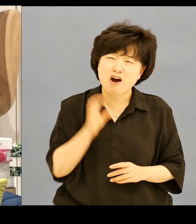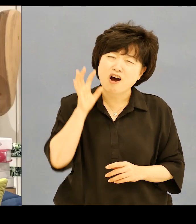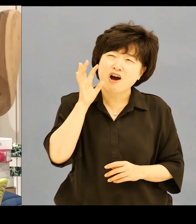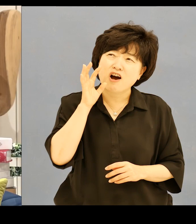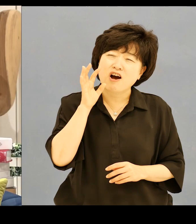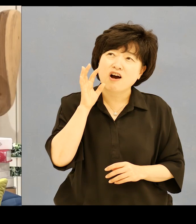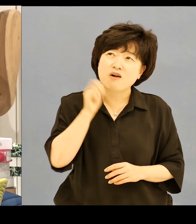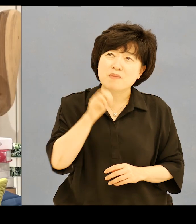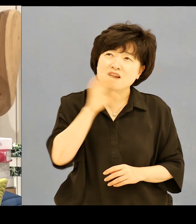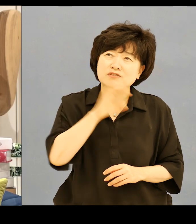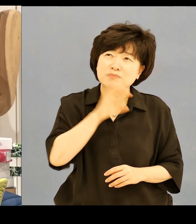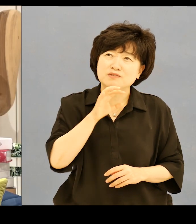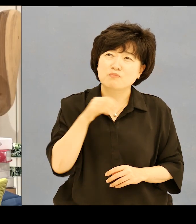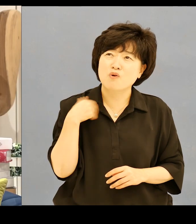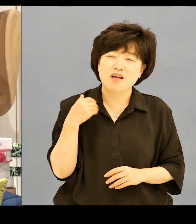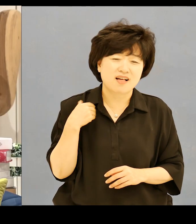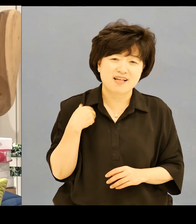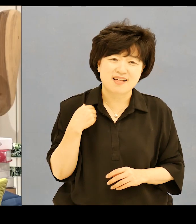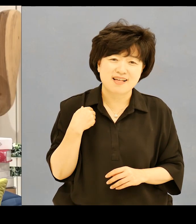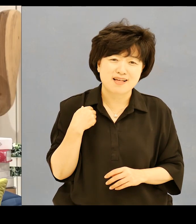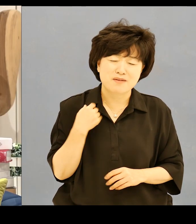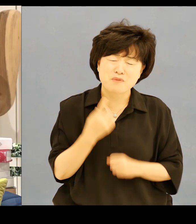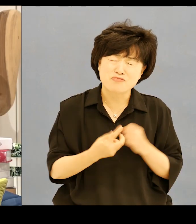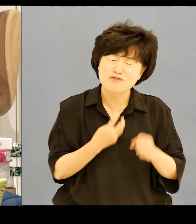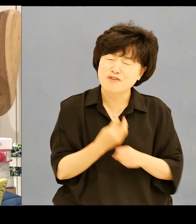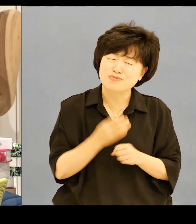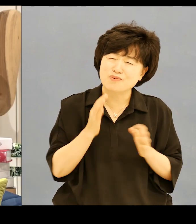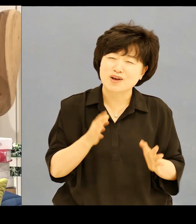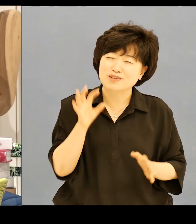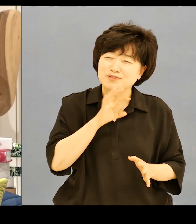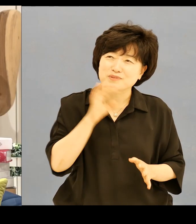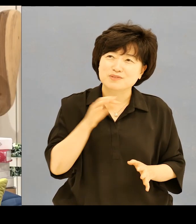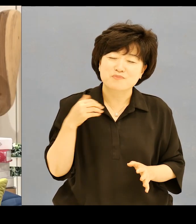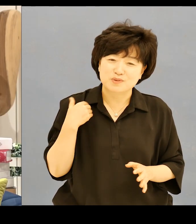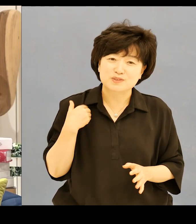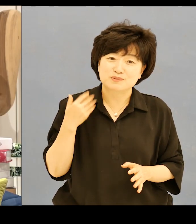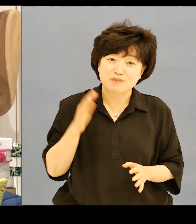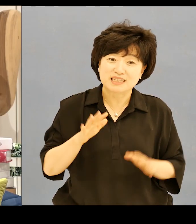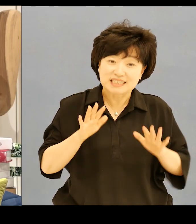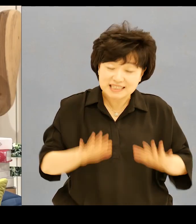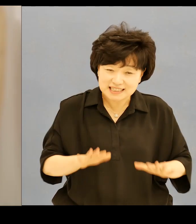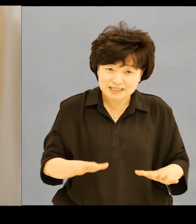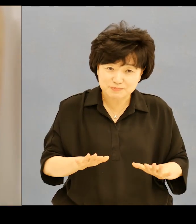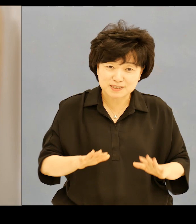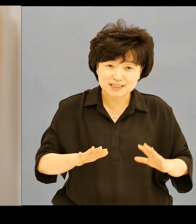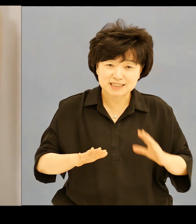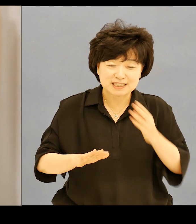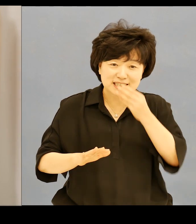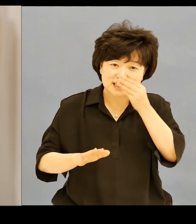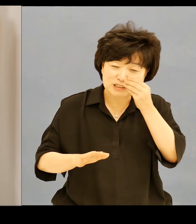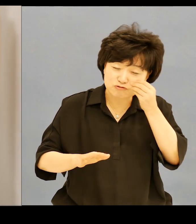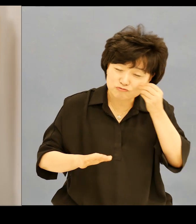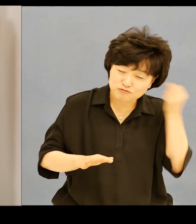얼마나 연습한지는 잘 모르겠어요. 네. 뭐 몇 년, 몇십 년 연습한지는 잘 모르겠는데 지금은 익숙하고